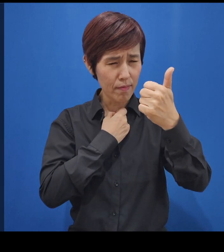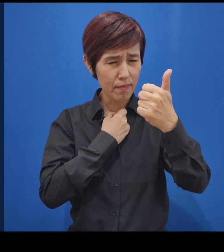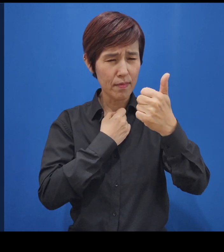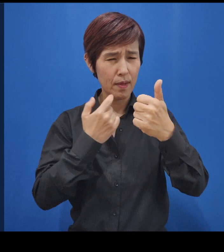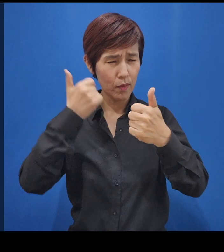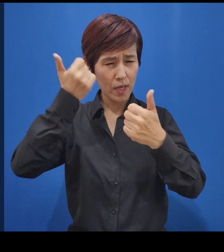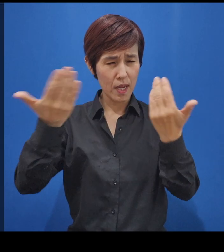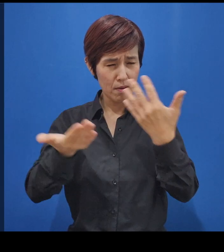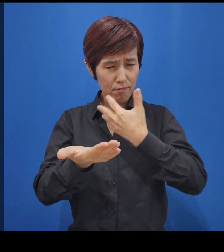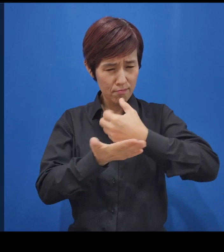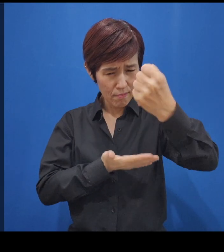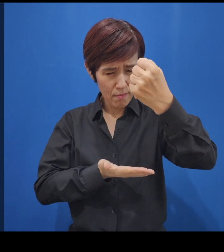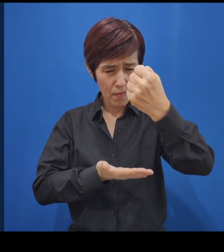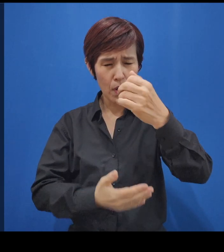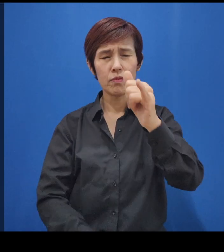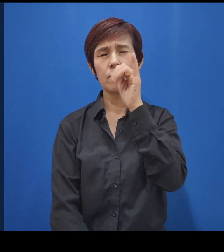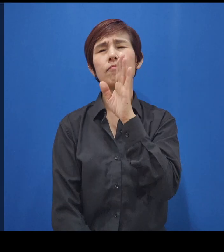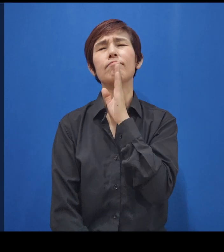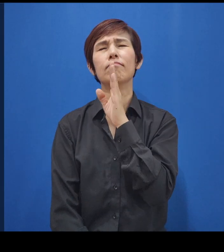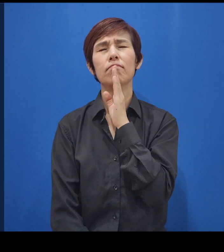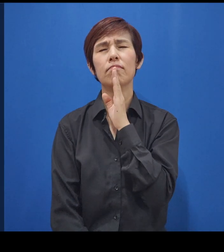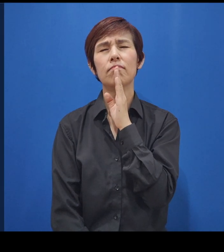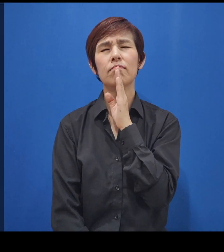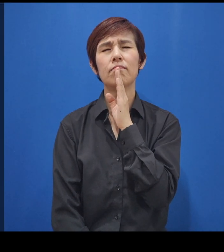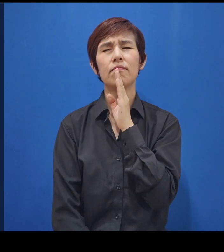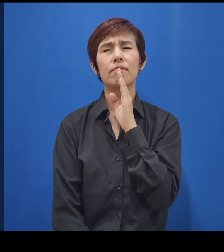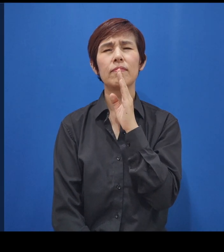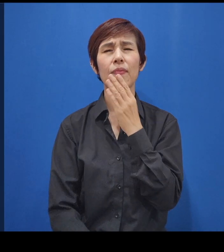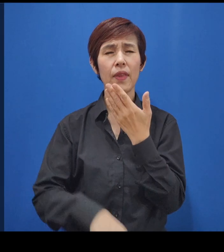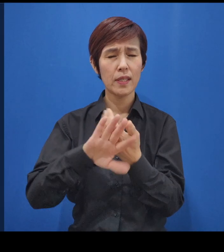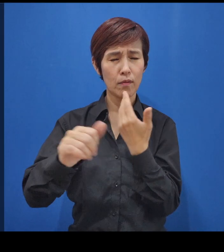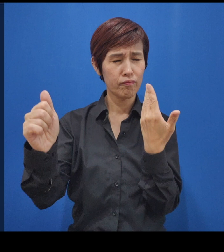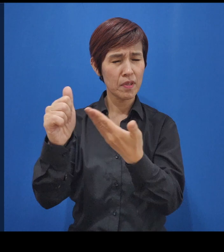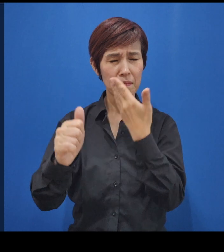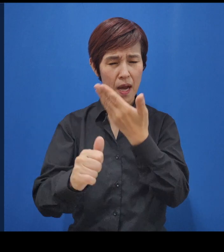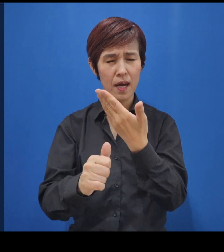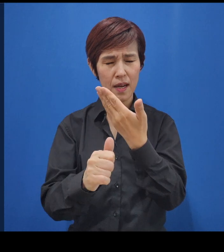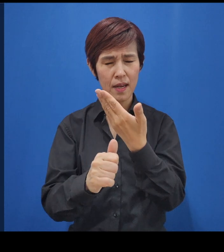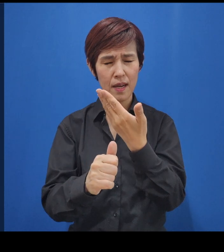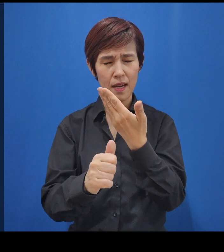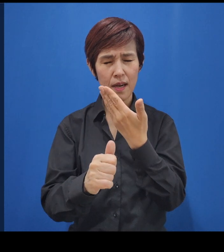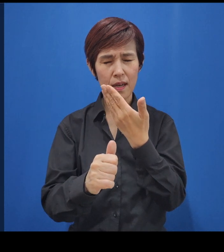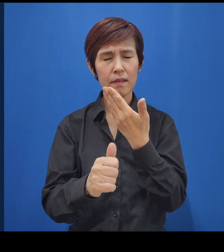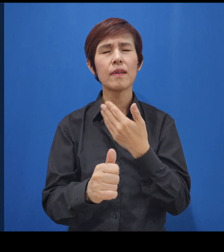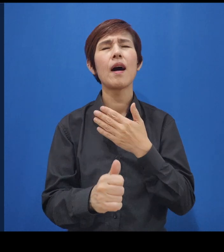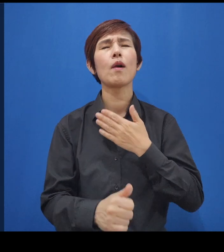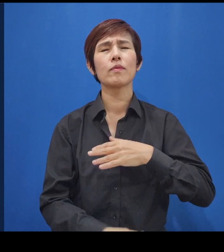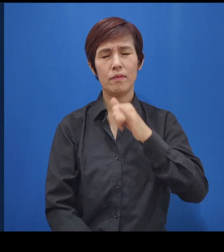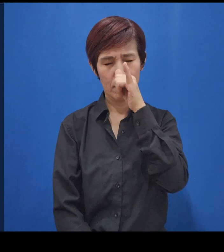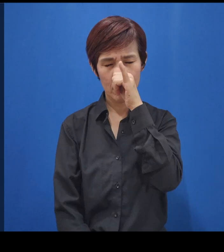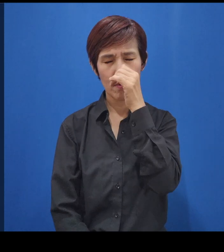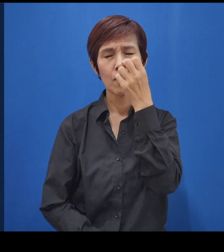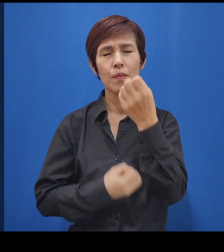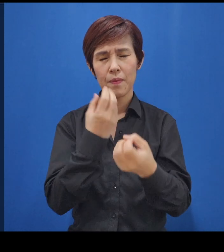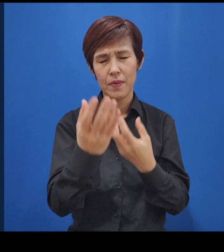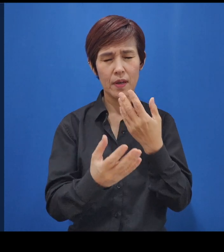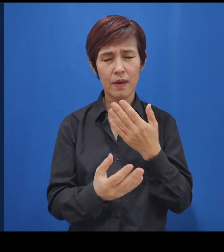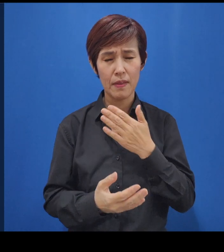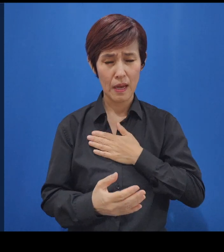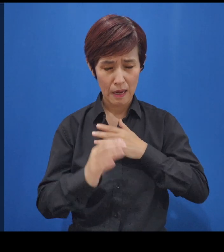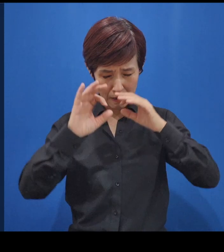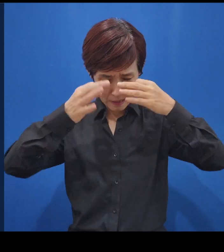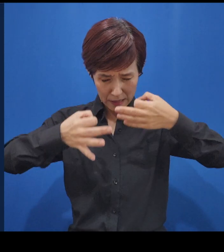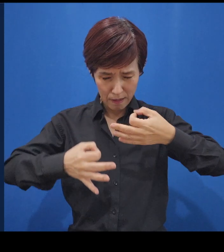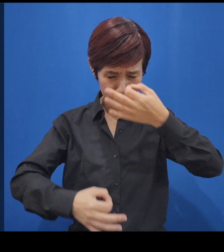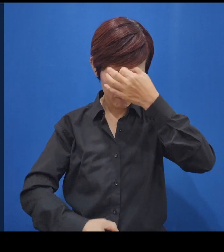당장이라도 저에게서 저의 직무를 빼앗아 저의 이웃에게 주실 수 있는 분임을 주님 고백합니다. 하나님, 저는